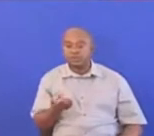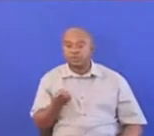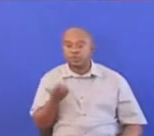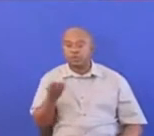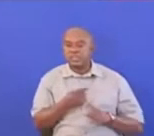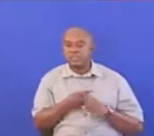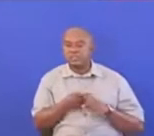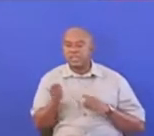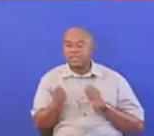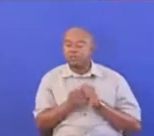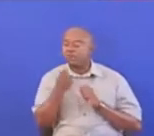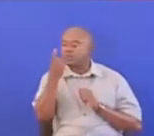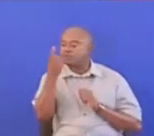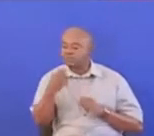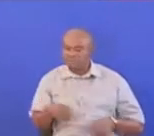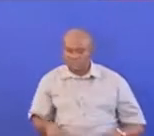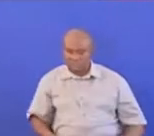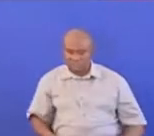bilioni